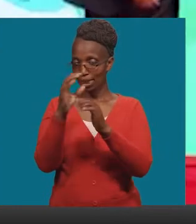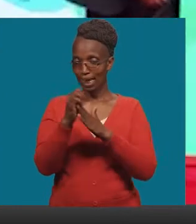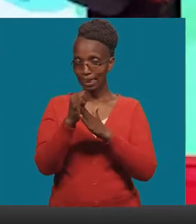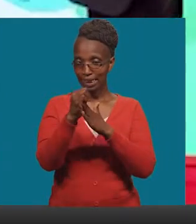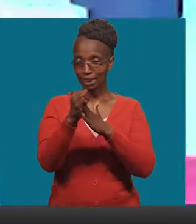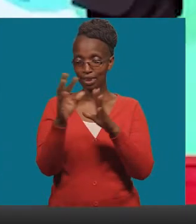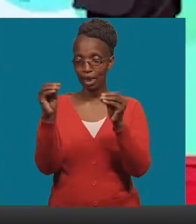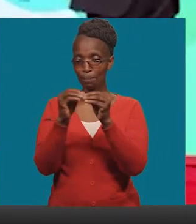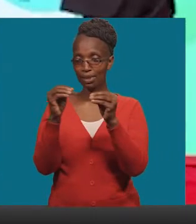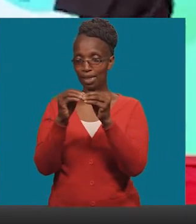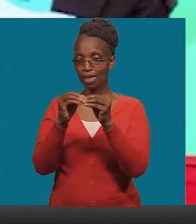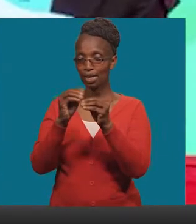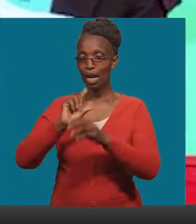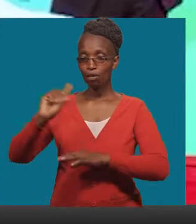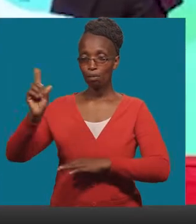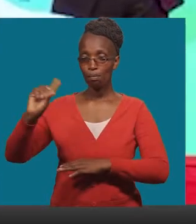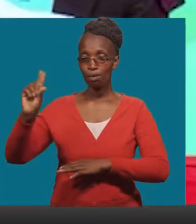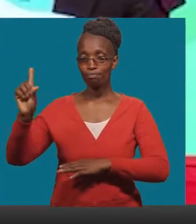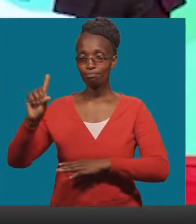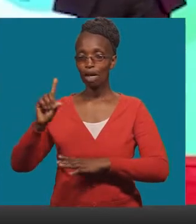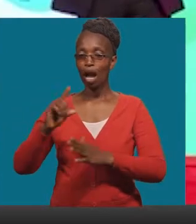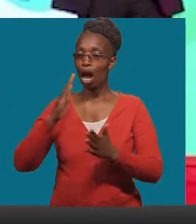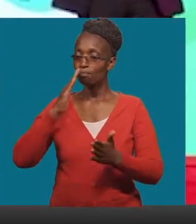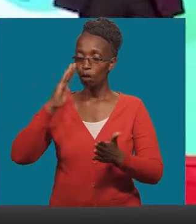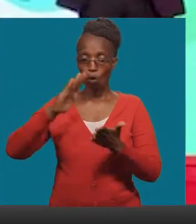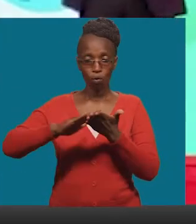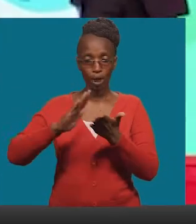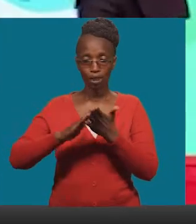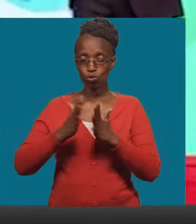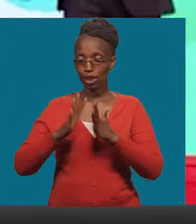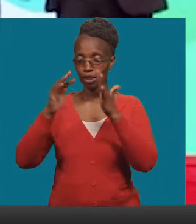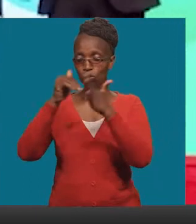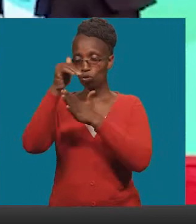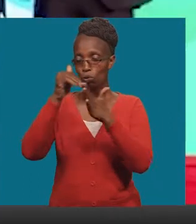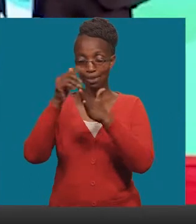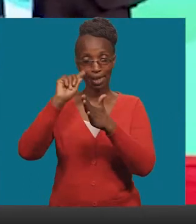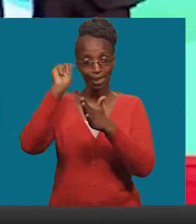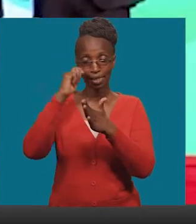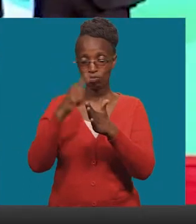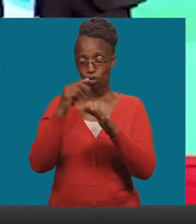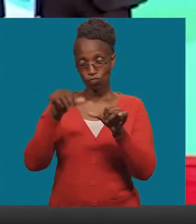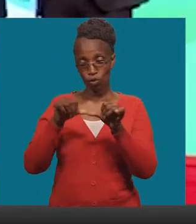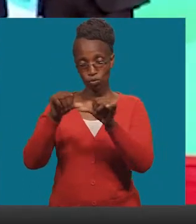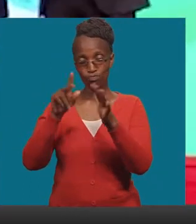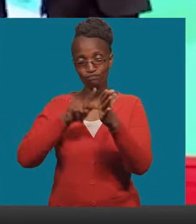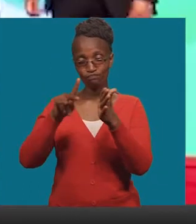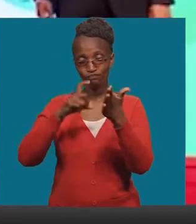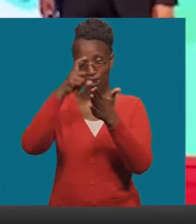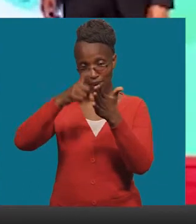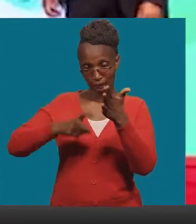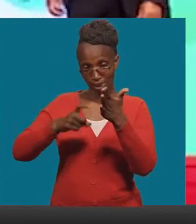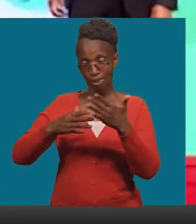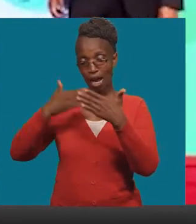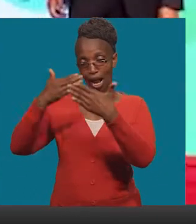Rais William Ruto akiongoza hafla hii katika jiji kuu la Nairobi amewahongera Wakenya waliojitolea kulipa